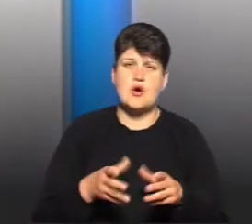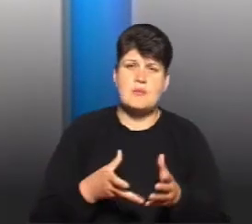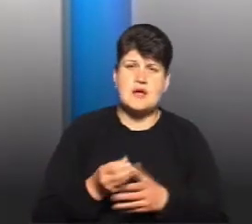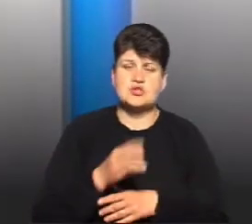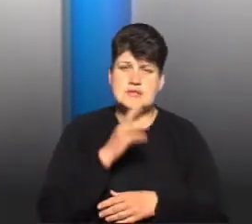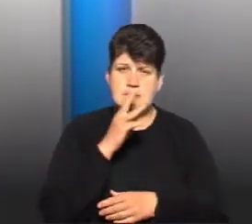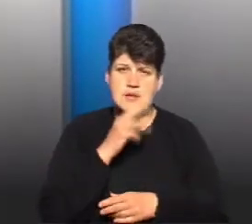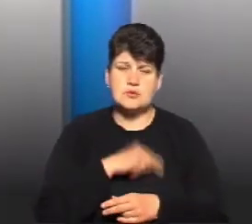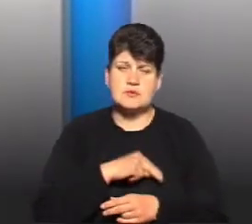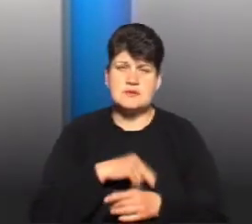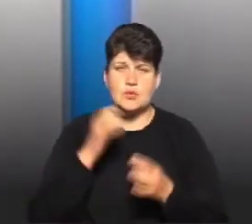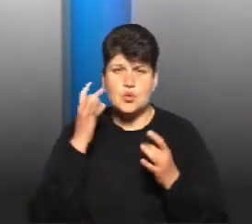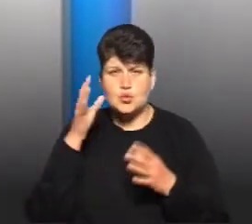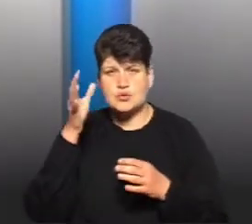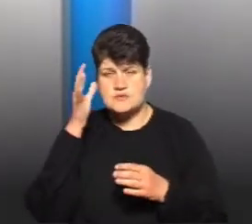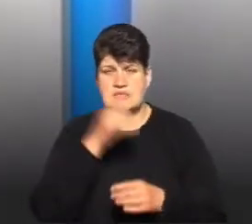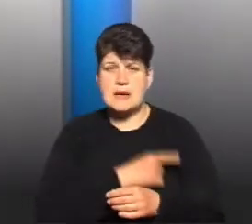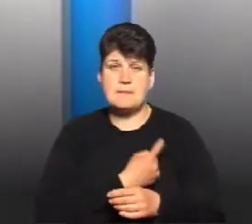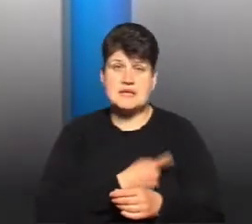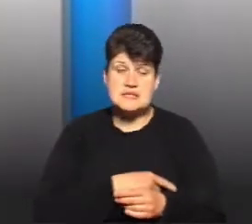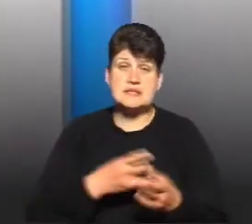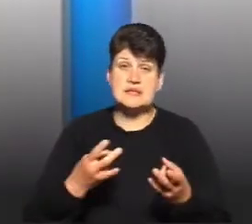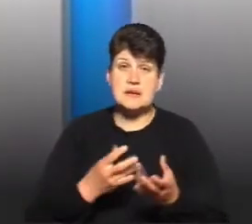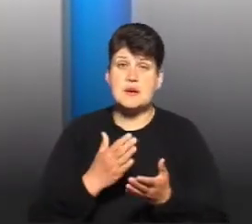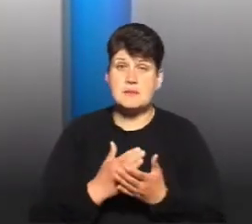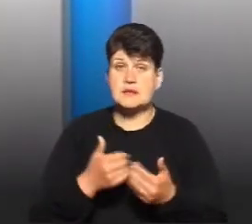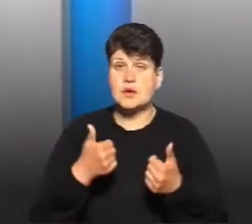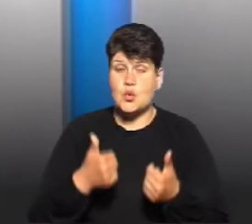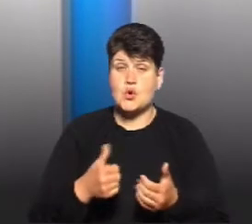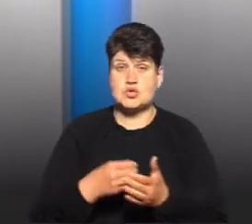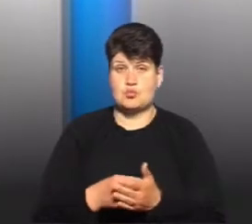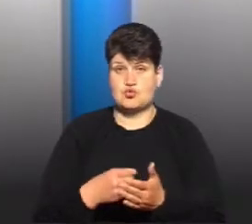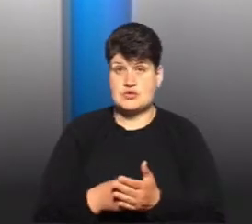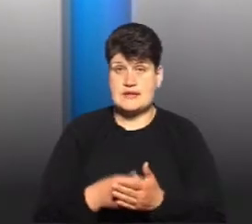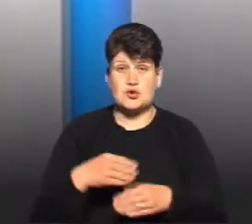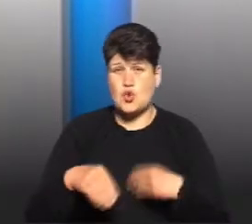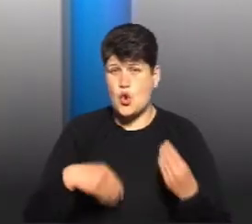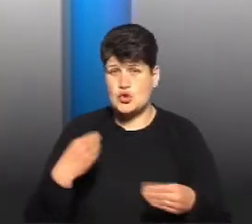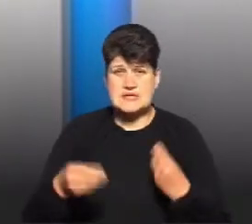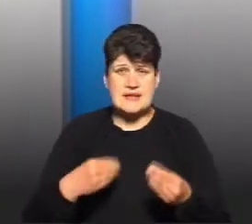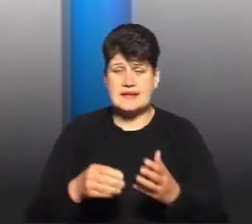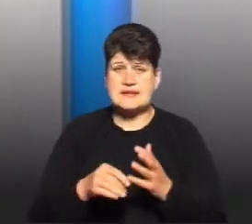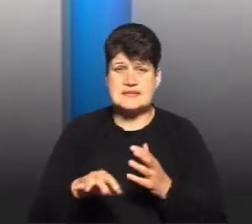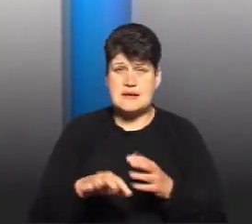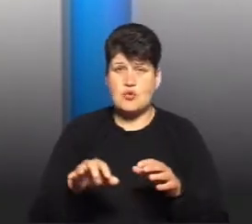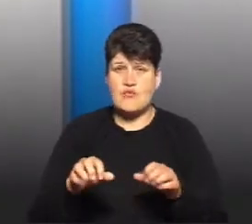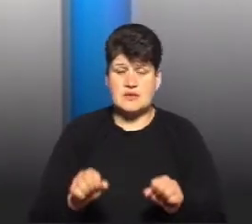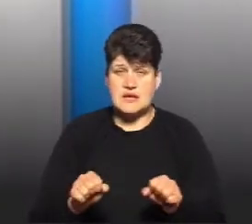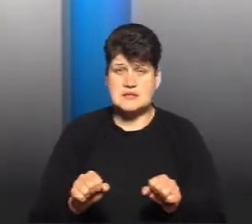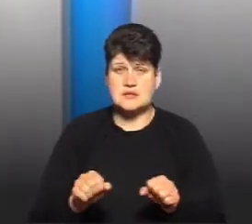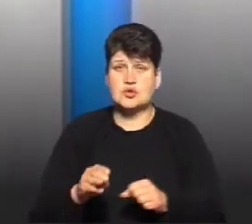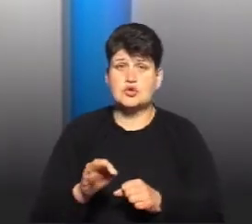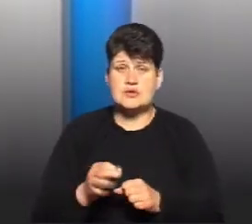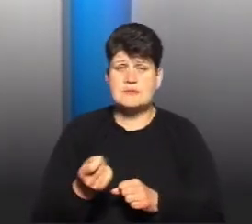працівникам культури, освіти, медицини, відповідно, треба мати хороший бюджет. А якщо роздати всю землю у власність, то просто-напросто з невеликого